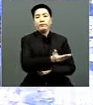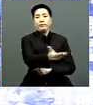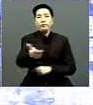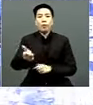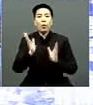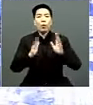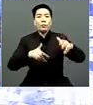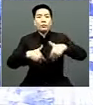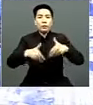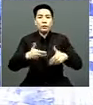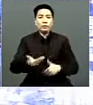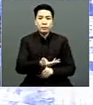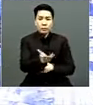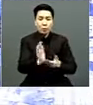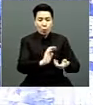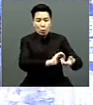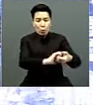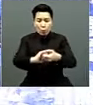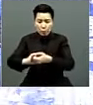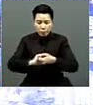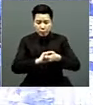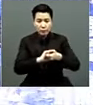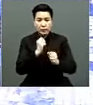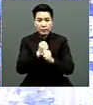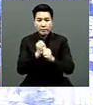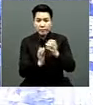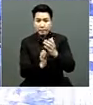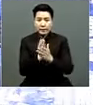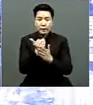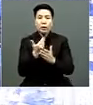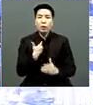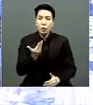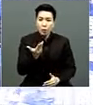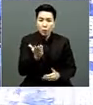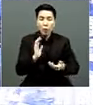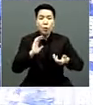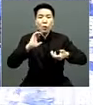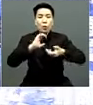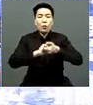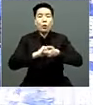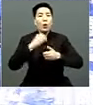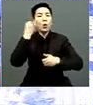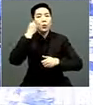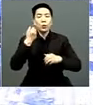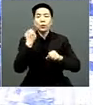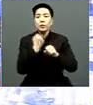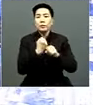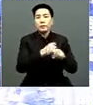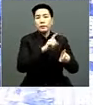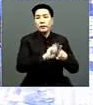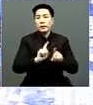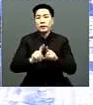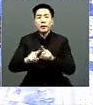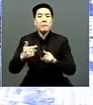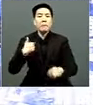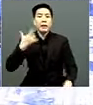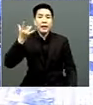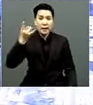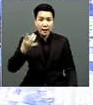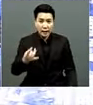ชนที่จะต้องร่วมมือกับพวกเราแล้วก็ทำให้สำเร็จขอความร่วมมือกับท่านในทุกๆกิจการกิจกรรมมีสิ่งใด